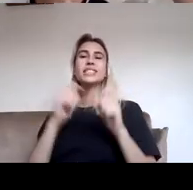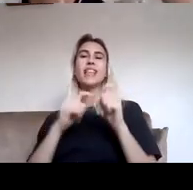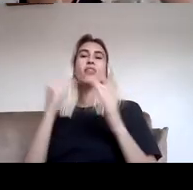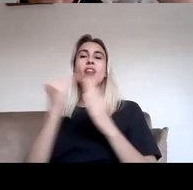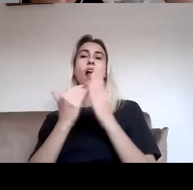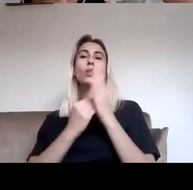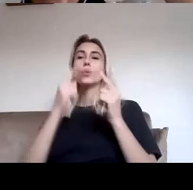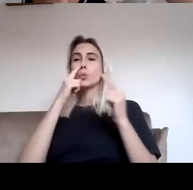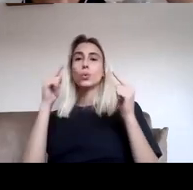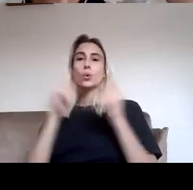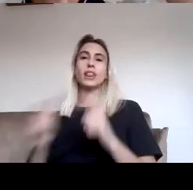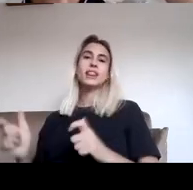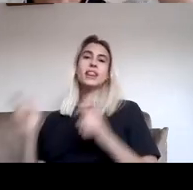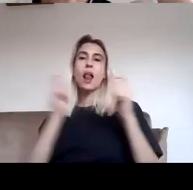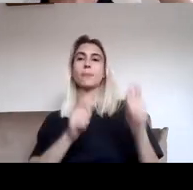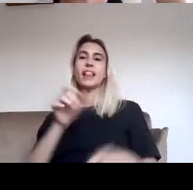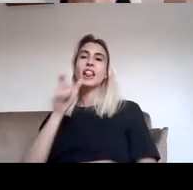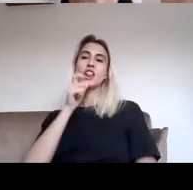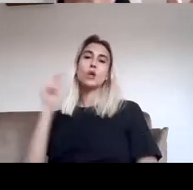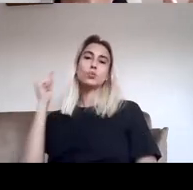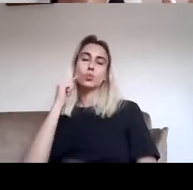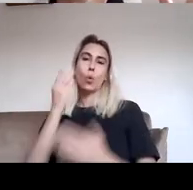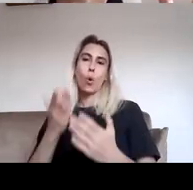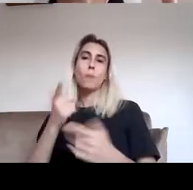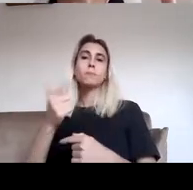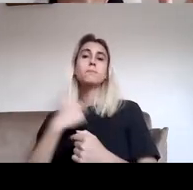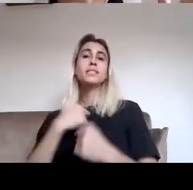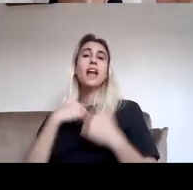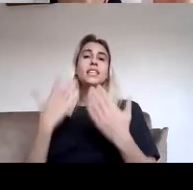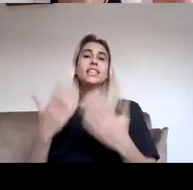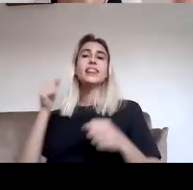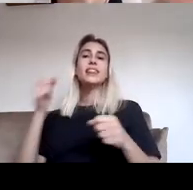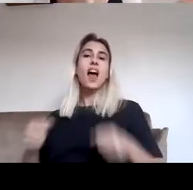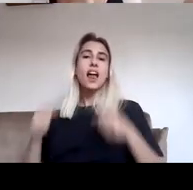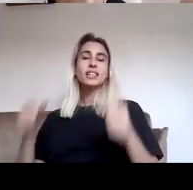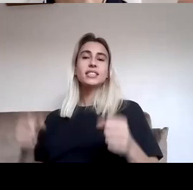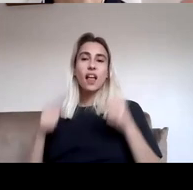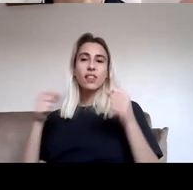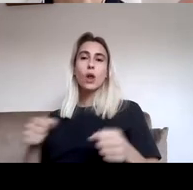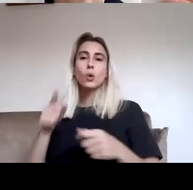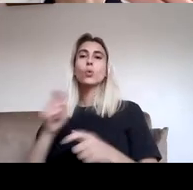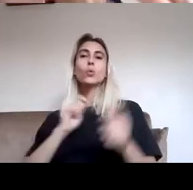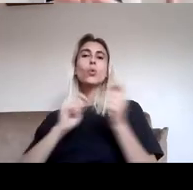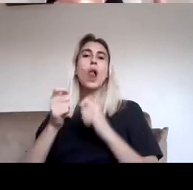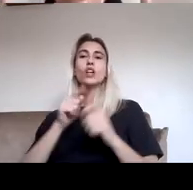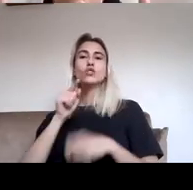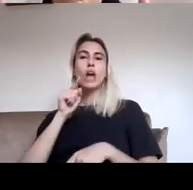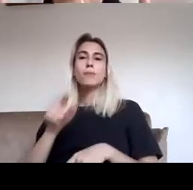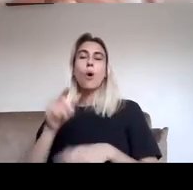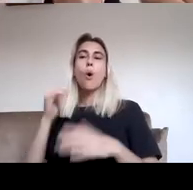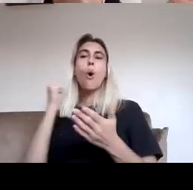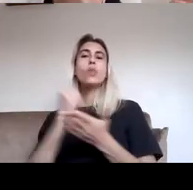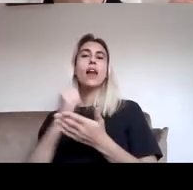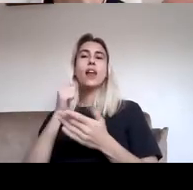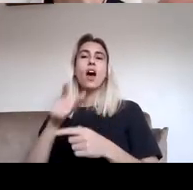şekilde yerleştirilmesine ihtiyaç duyuluyor. Yani biz aslında tekerlekli sandalyeyle kullanacağımız aparatta ya da onaylanacak olan